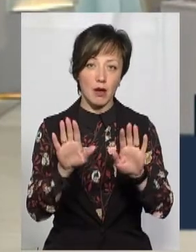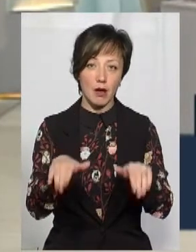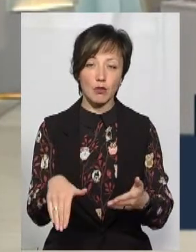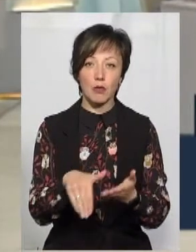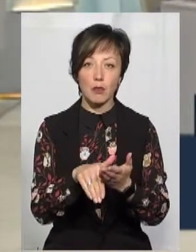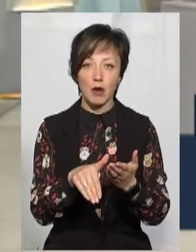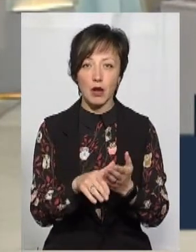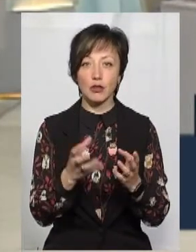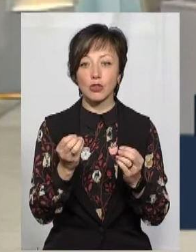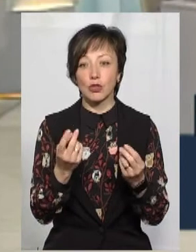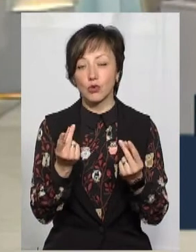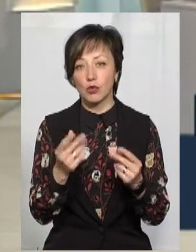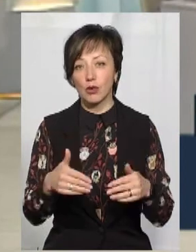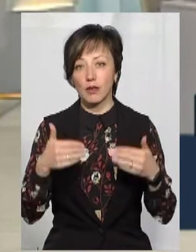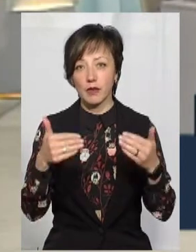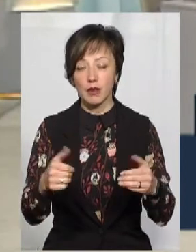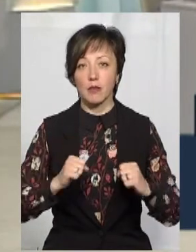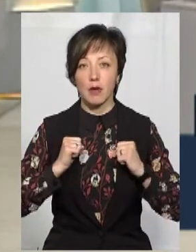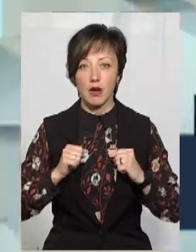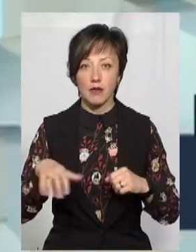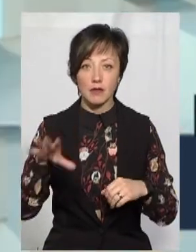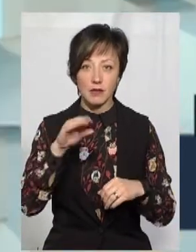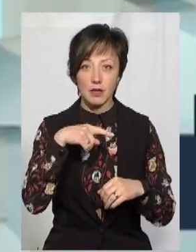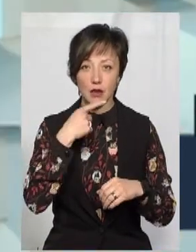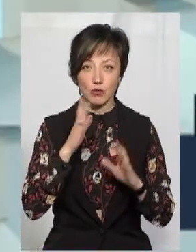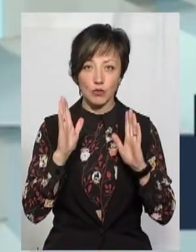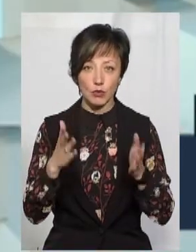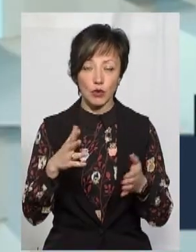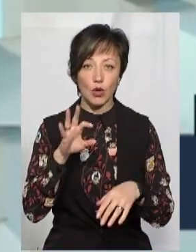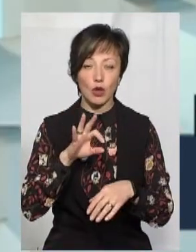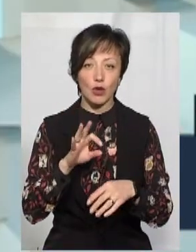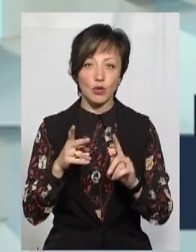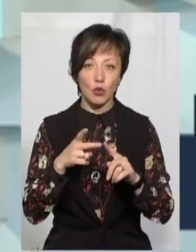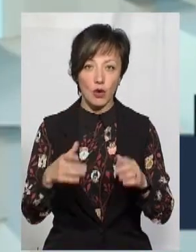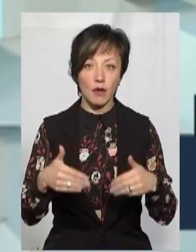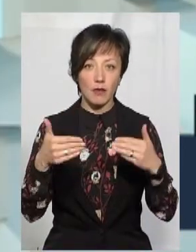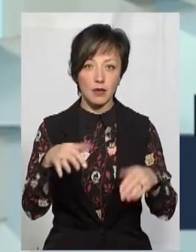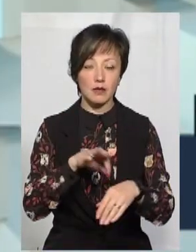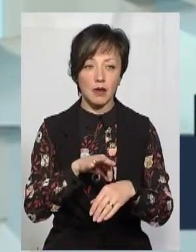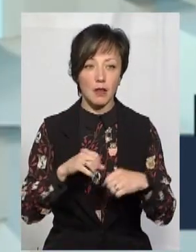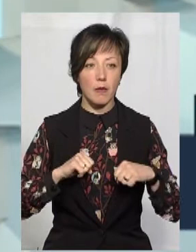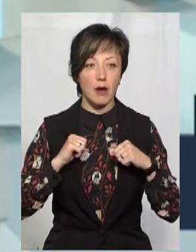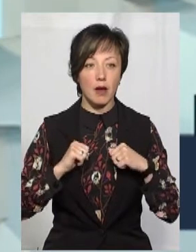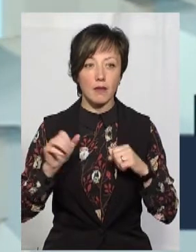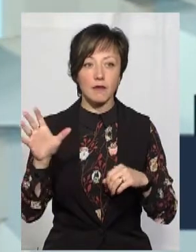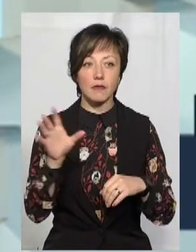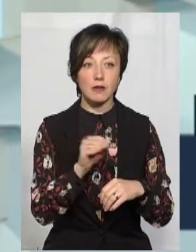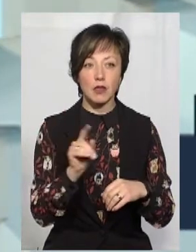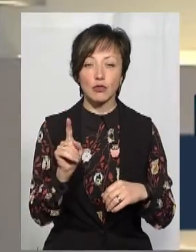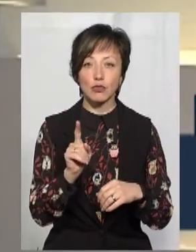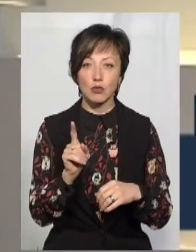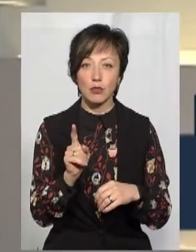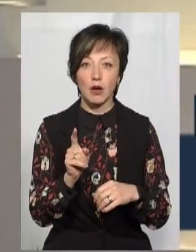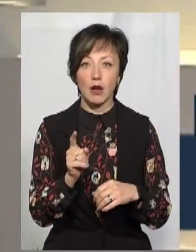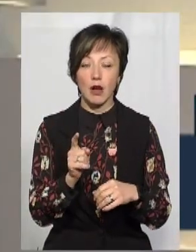кошти у нас буде ще й друга хвиля. Ми зараз намагаємося, всі прогнозують другу хвилю захворюваності, ми зараз намагаємося зробити все, щоб витратити ефективно